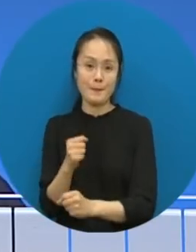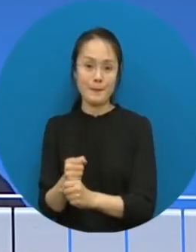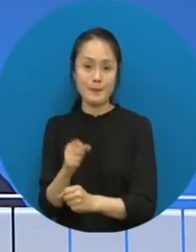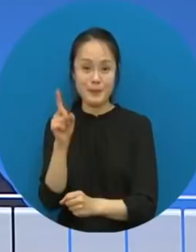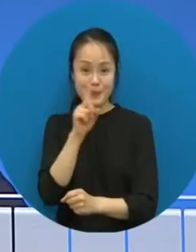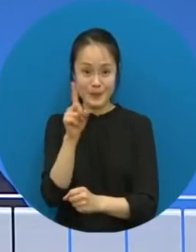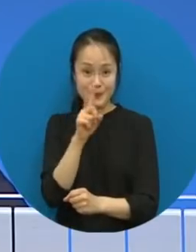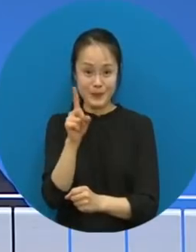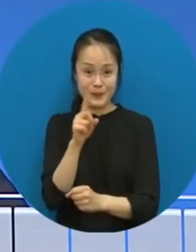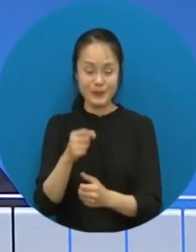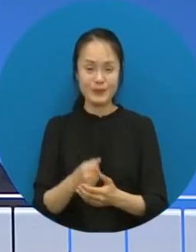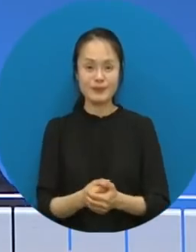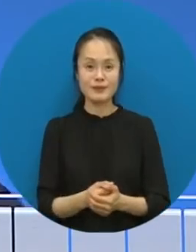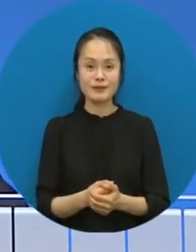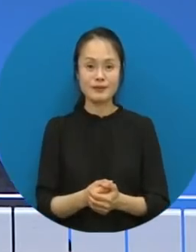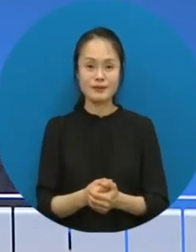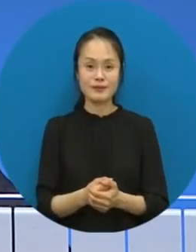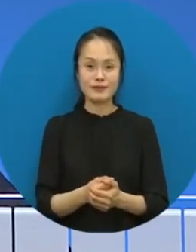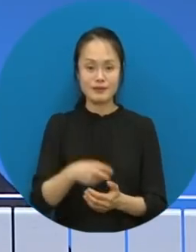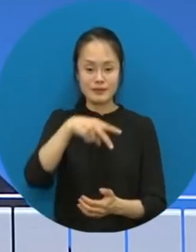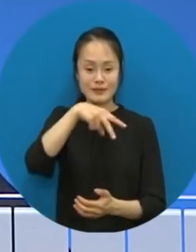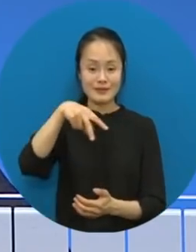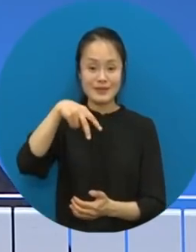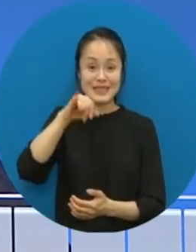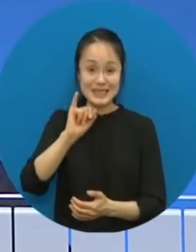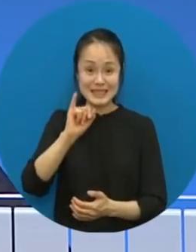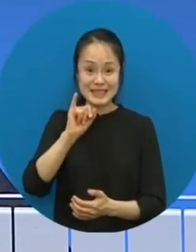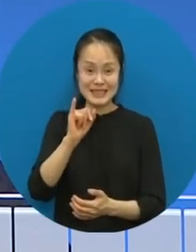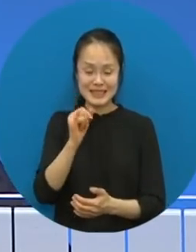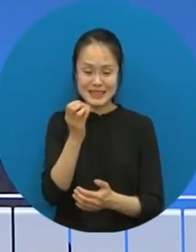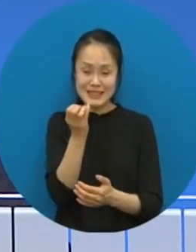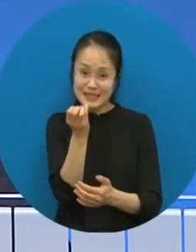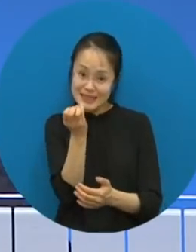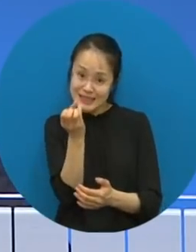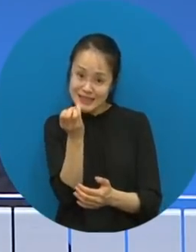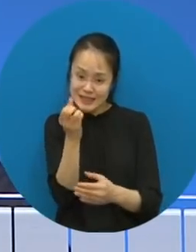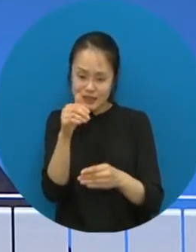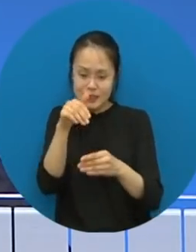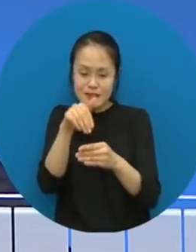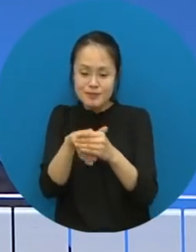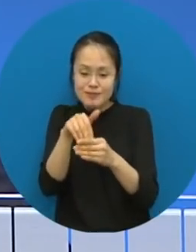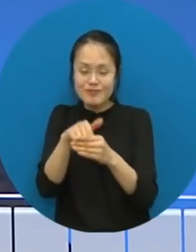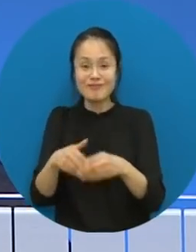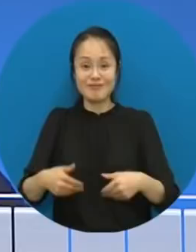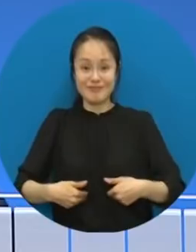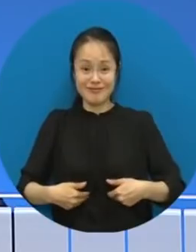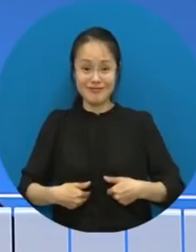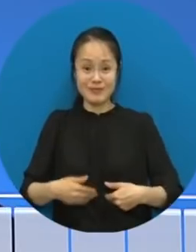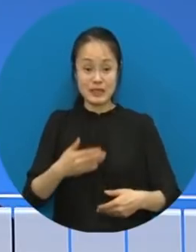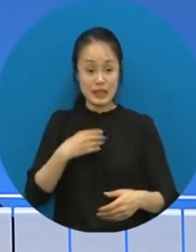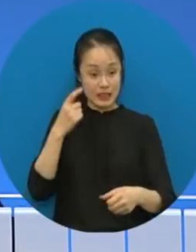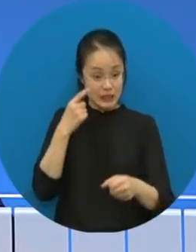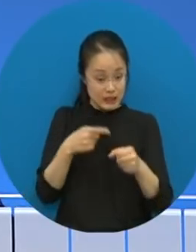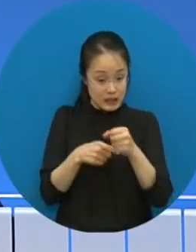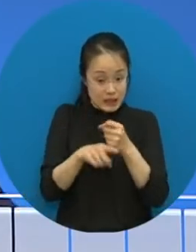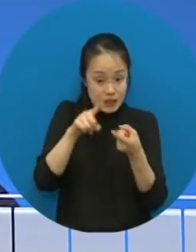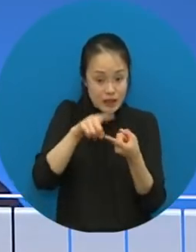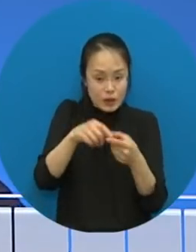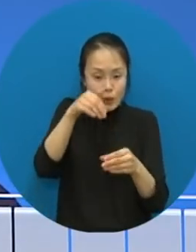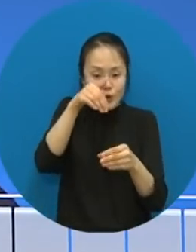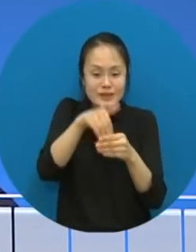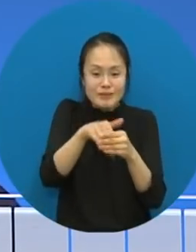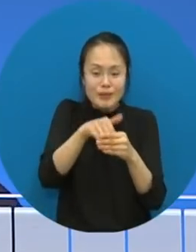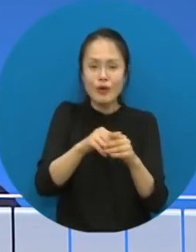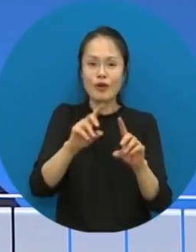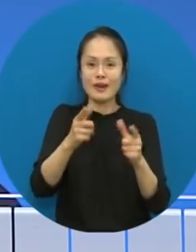겁니다. 씨는 심겨야만 하며 내 뜻대로 심기는 것이 아니라 하나님이 원하시는